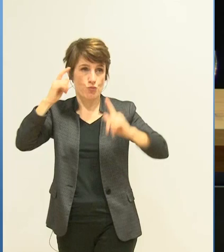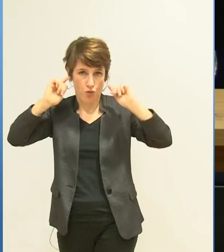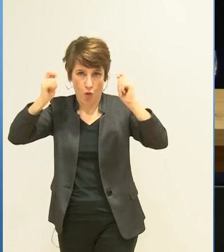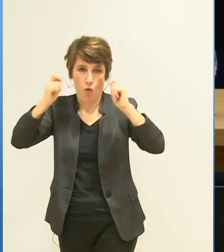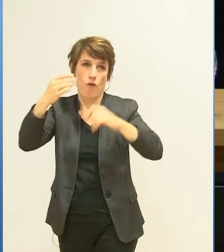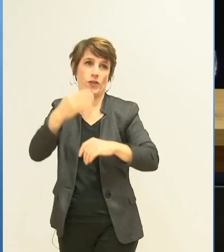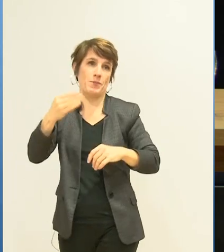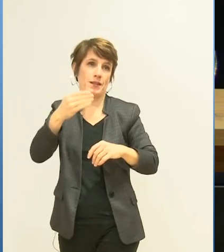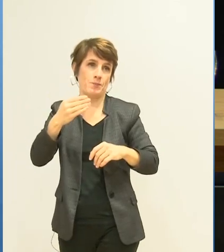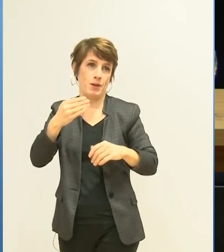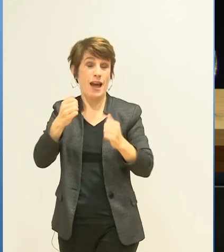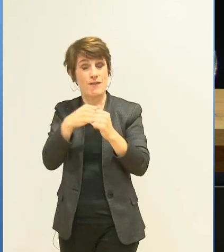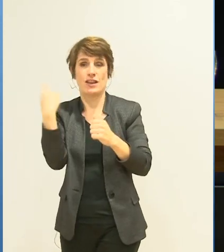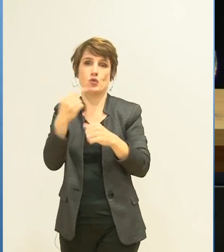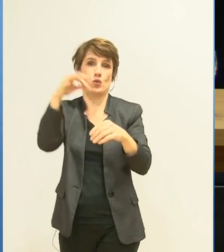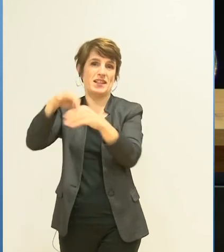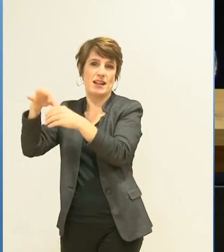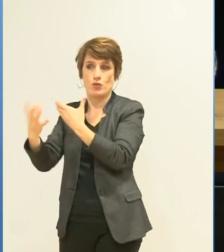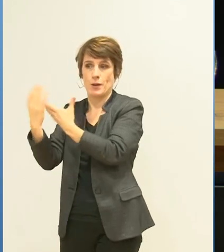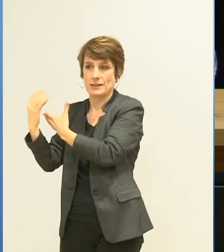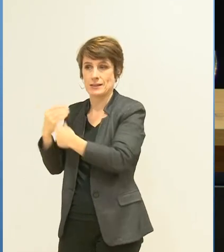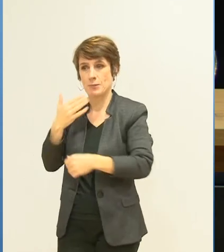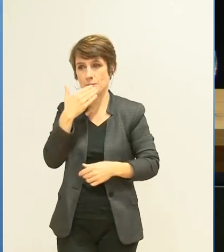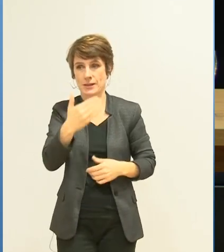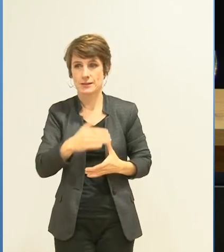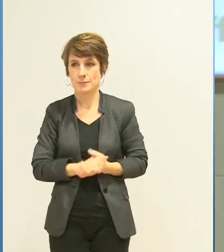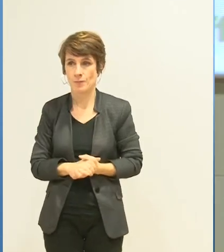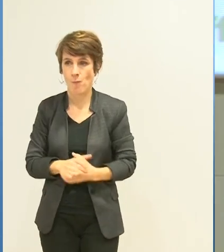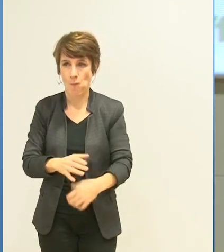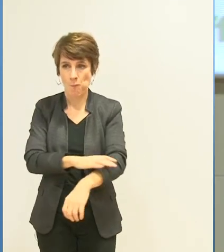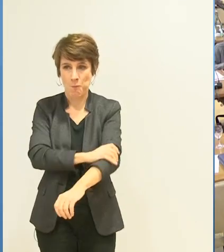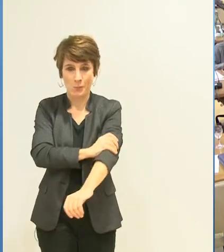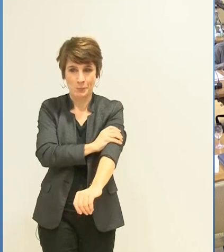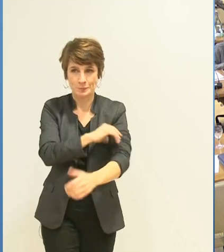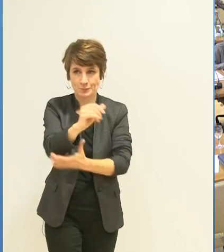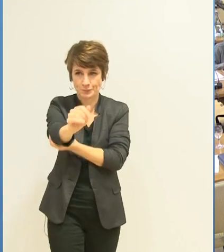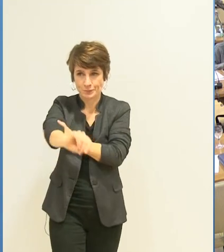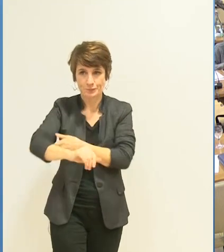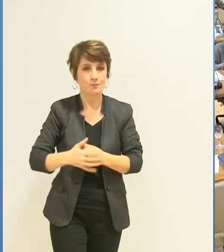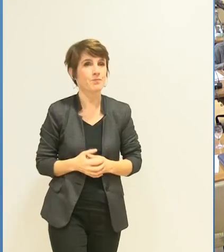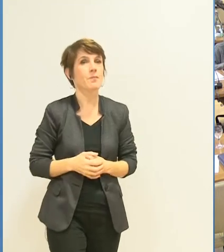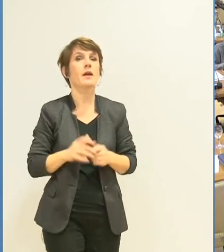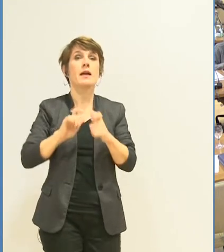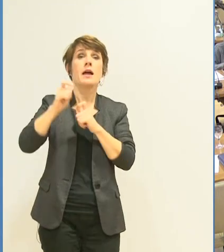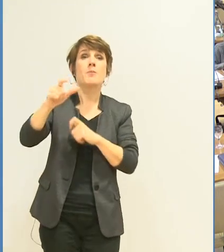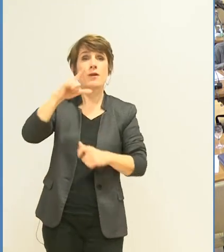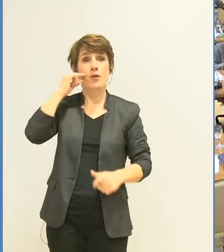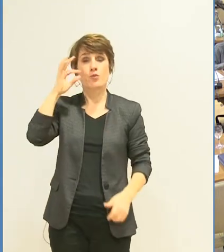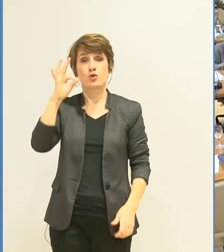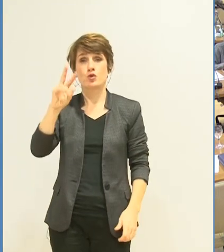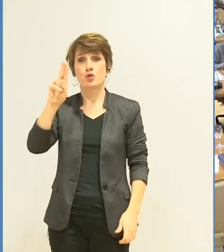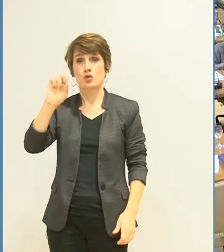avec tous les élus je vous remercie merci je tu cherches à vue